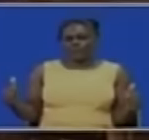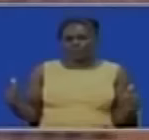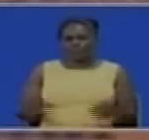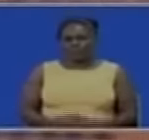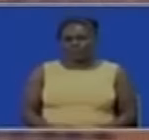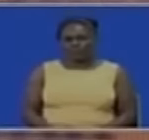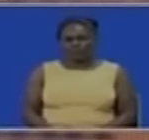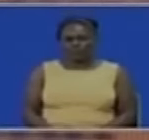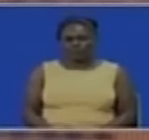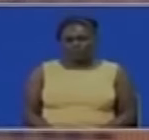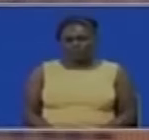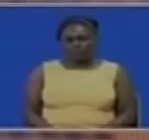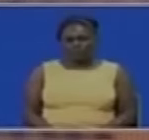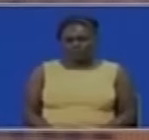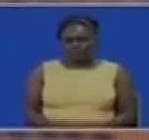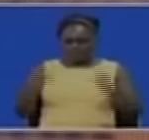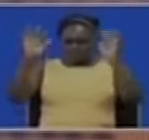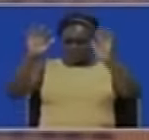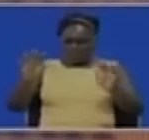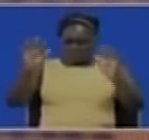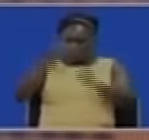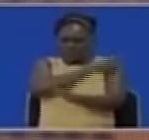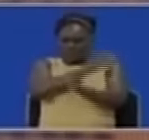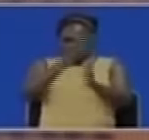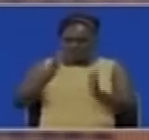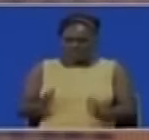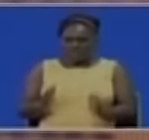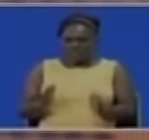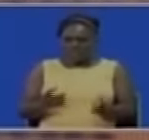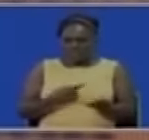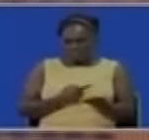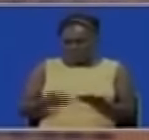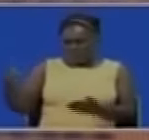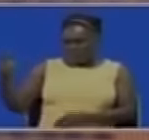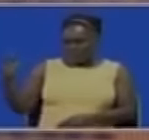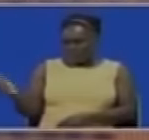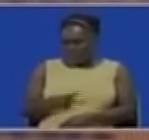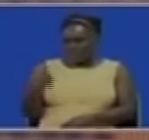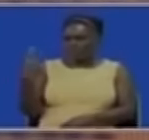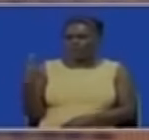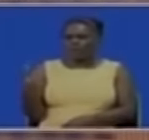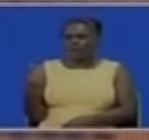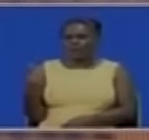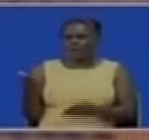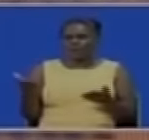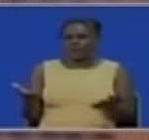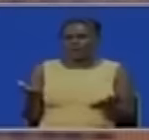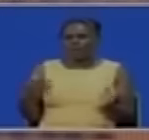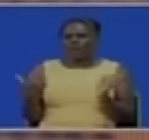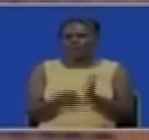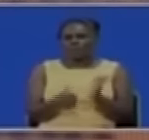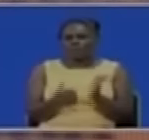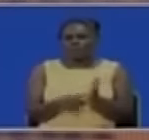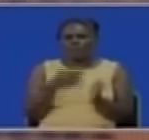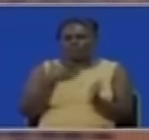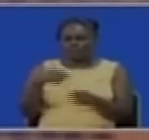Nakuru. Mgomo wa madaktari na wauguzi umekuwepo kwa mwezi mmoja sasa. Kundi jingine la matabibu linataka